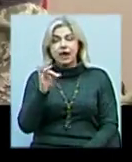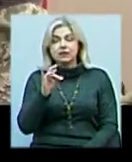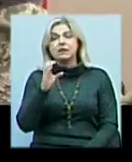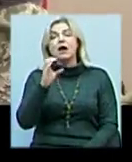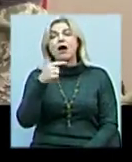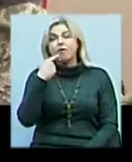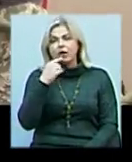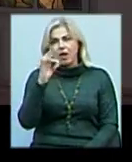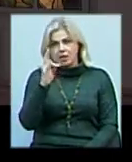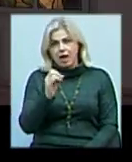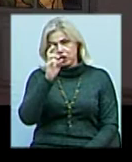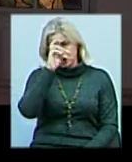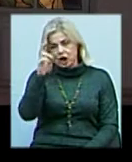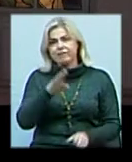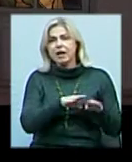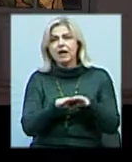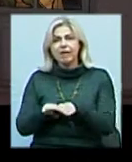на державному рівні.